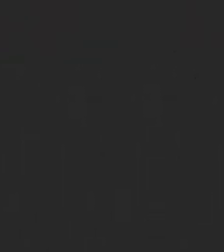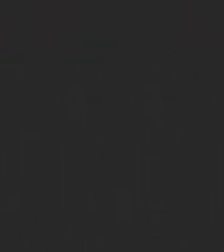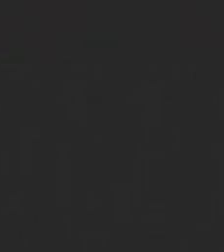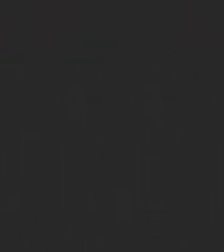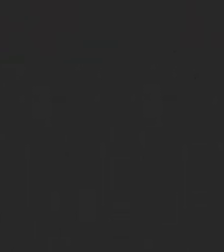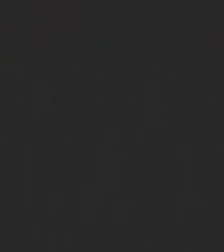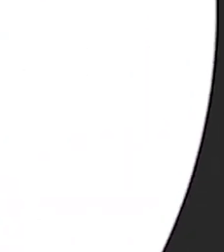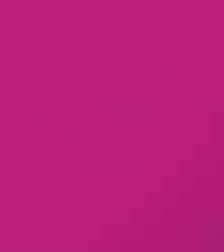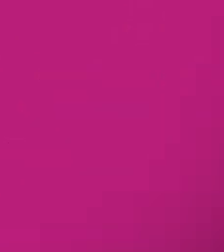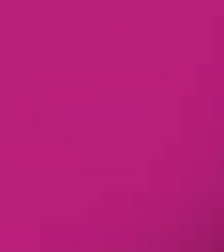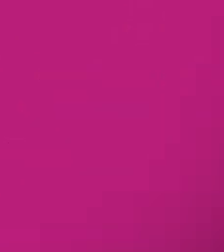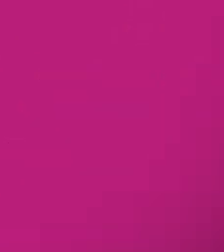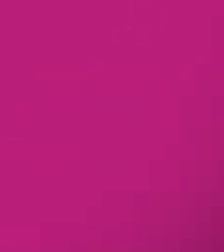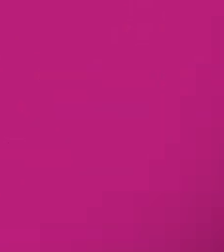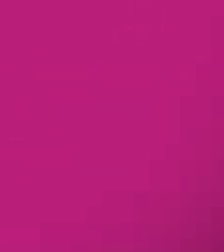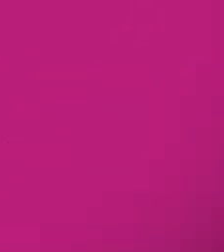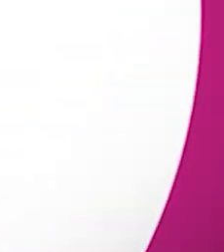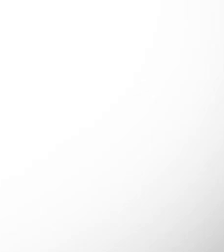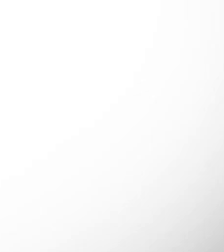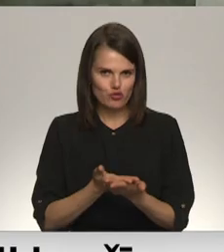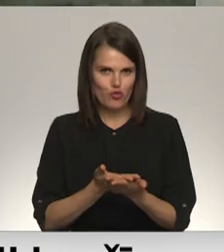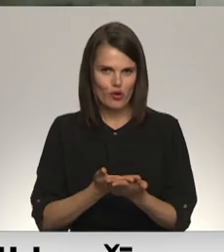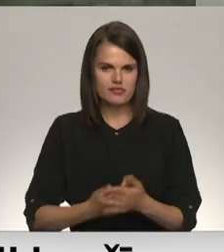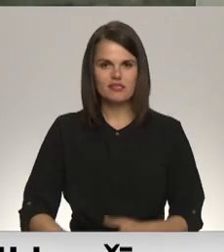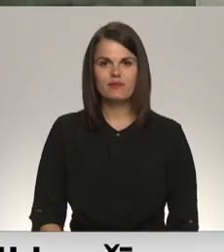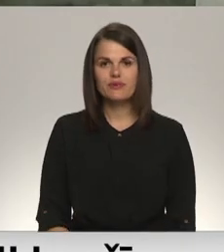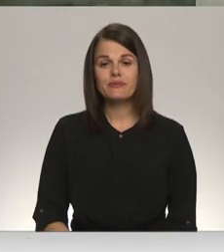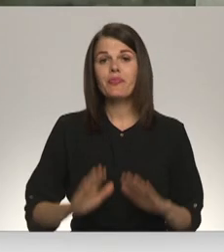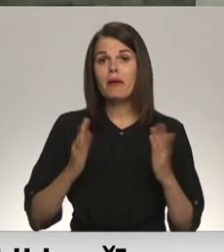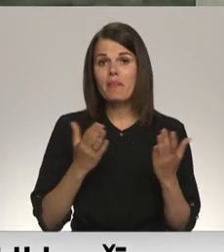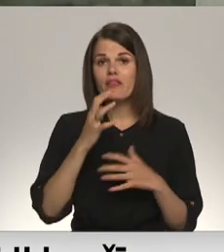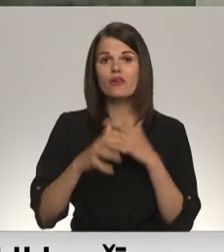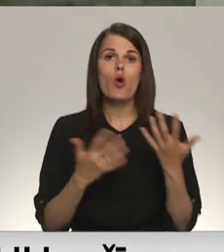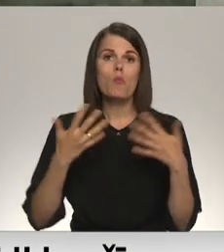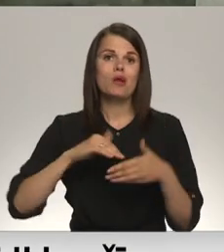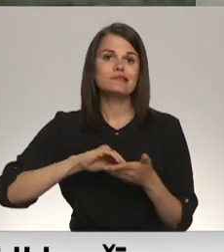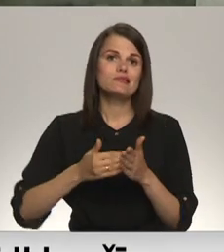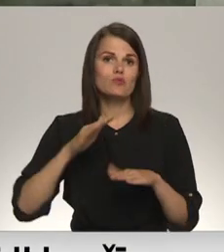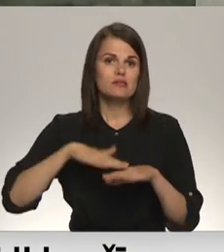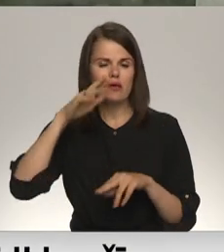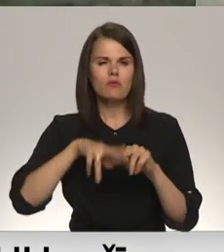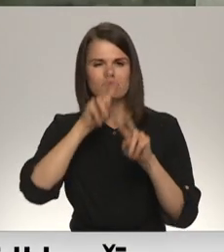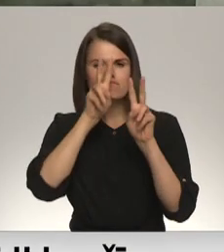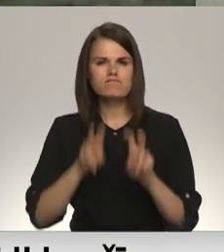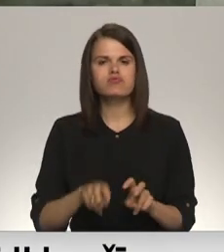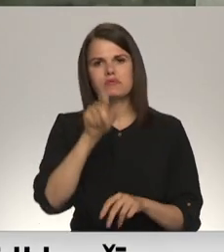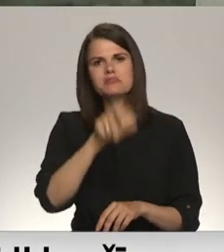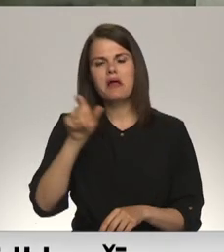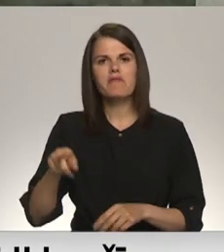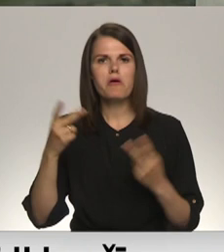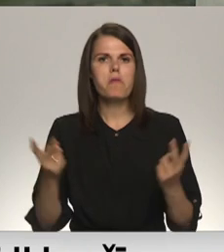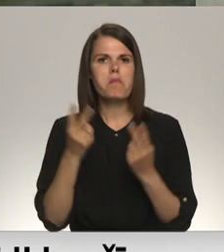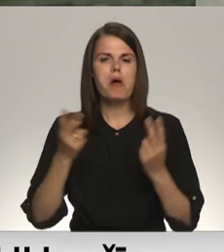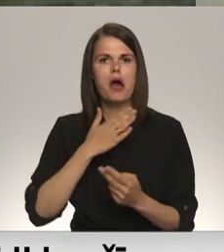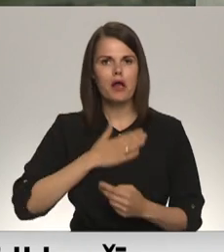Re, viss ēters ir te! Bet ģeopolitiskās situācijas dēļ, kā arī analizējot pasažieru paradumus,